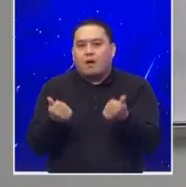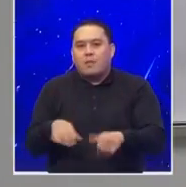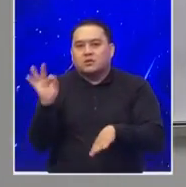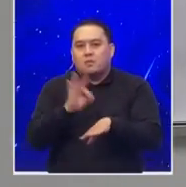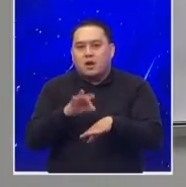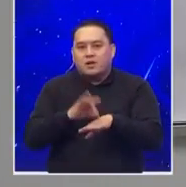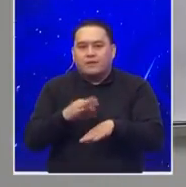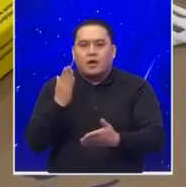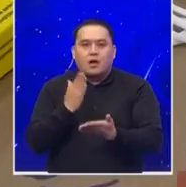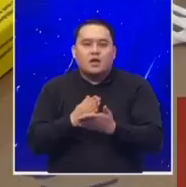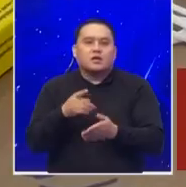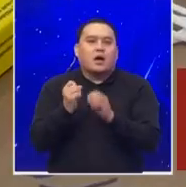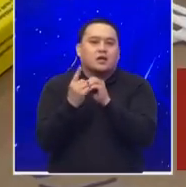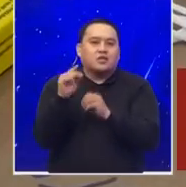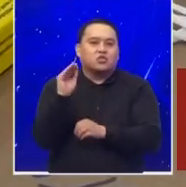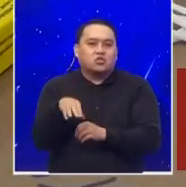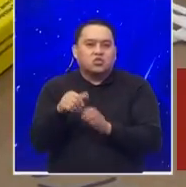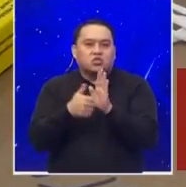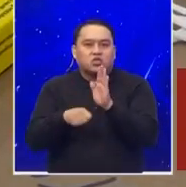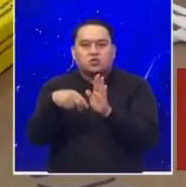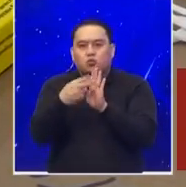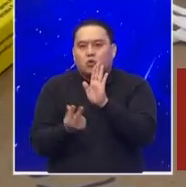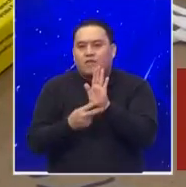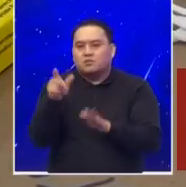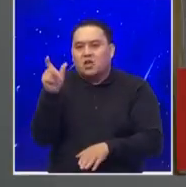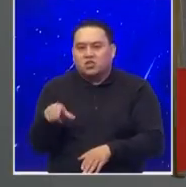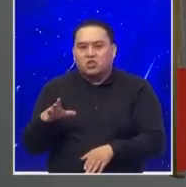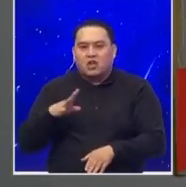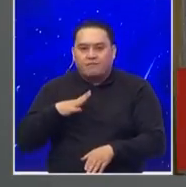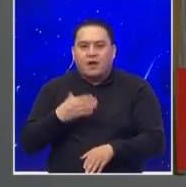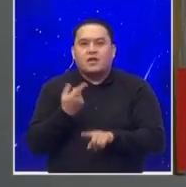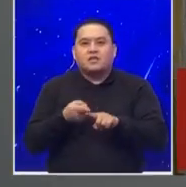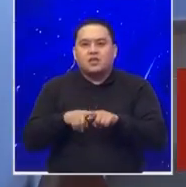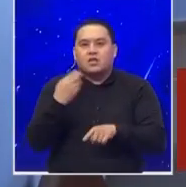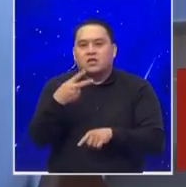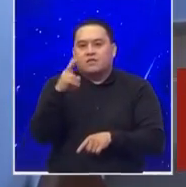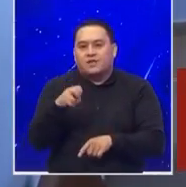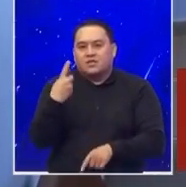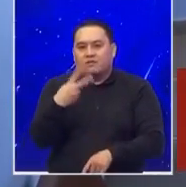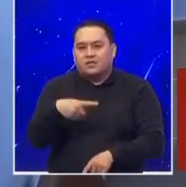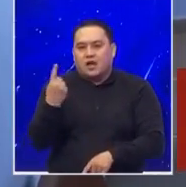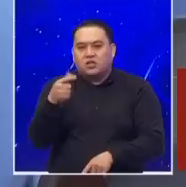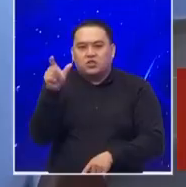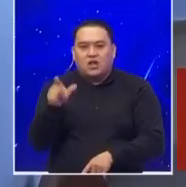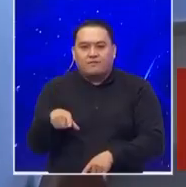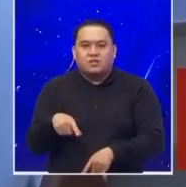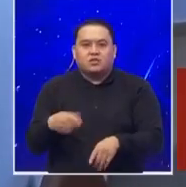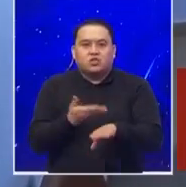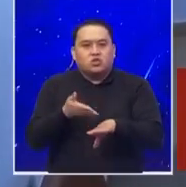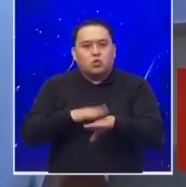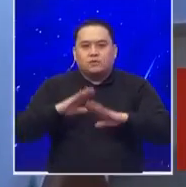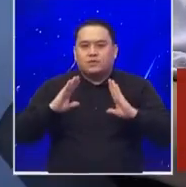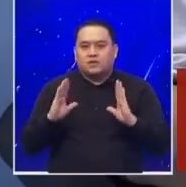активной фазе болезни находится 11 618 человек, из них 221 в